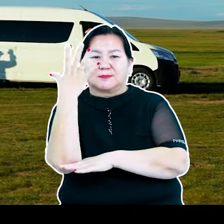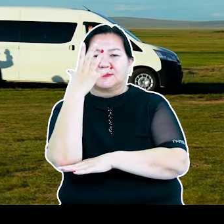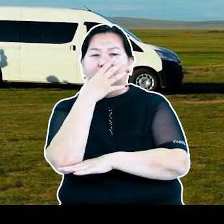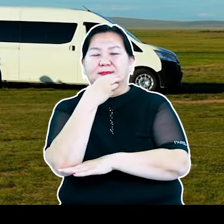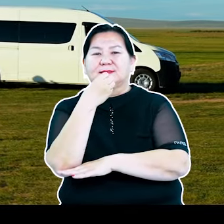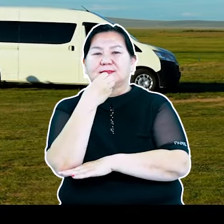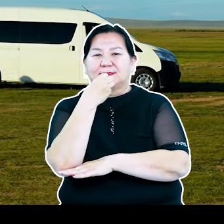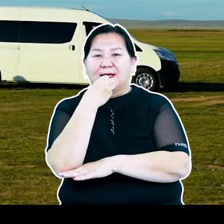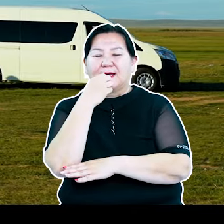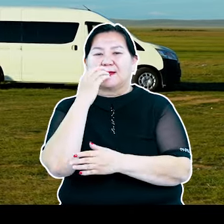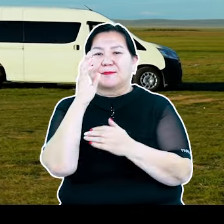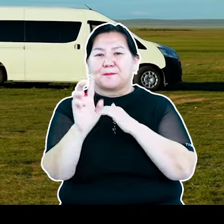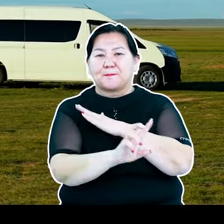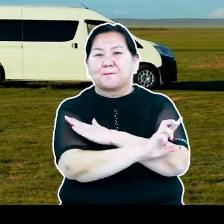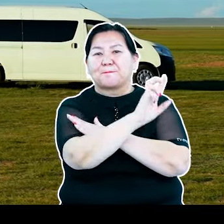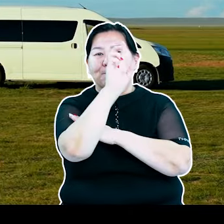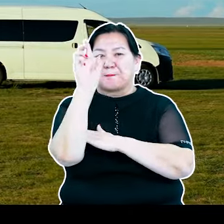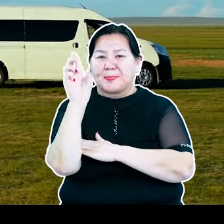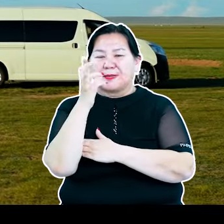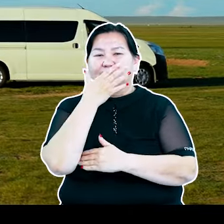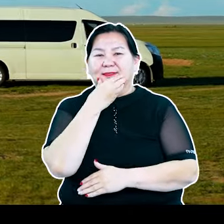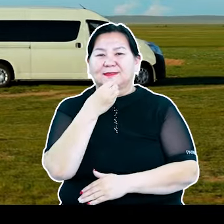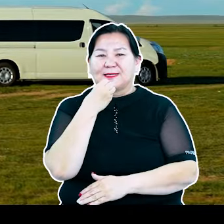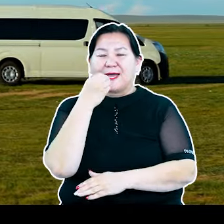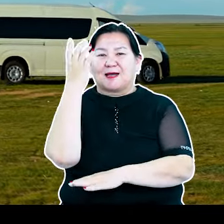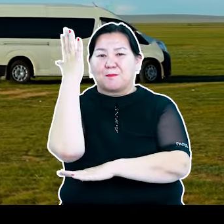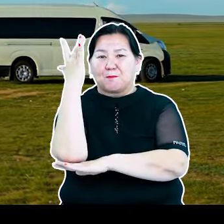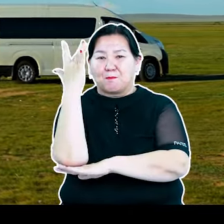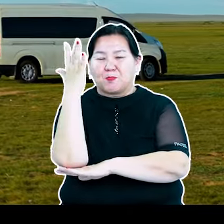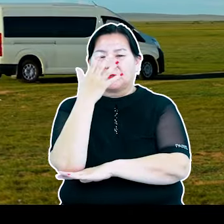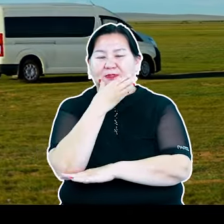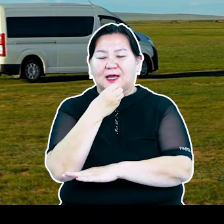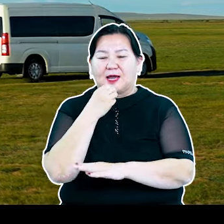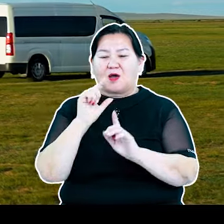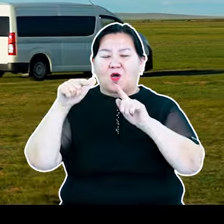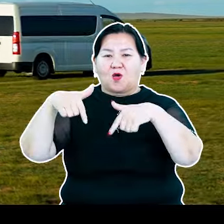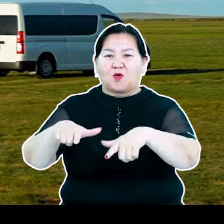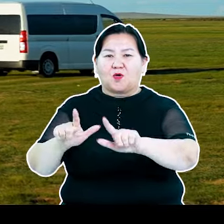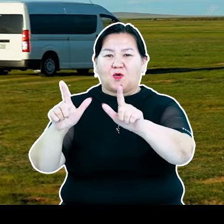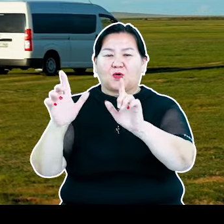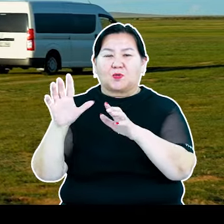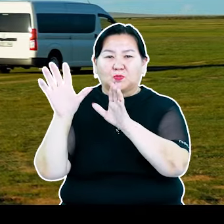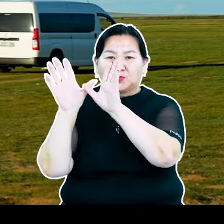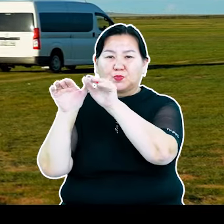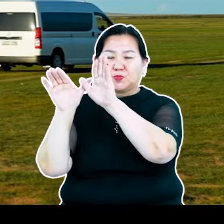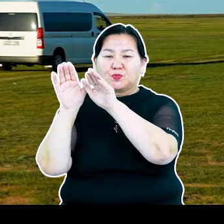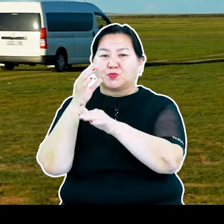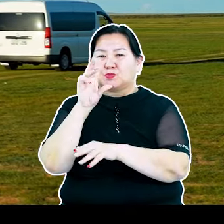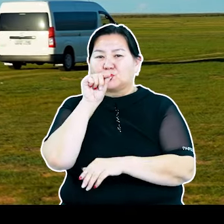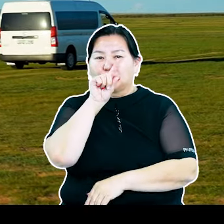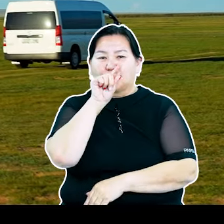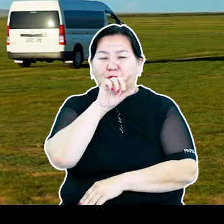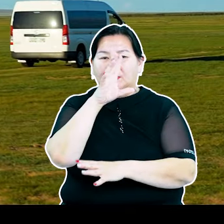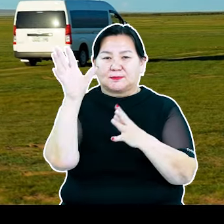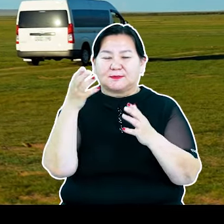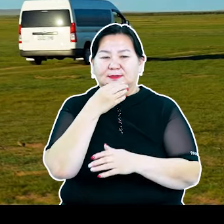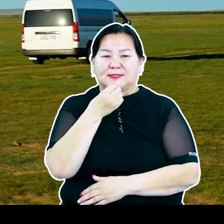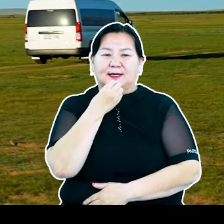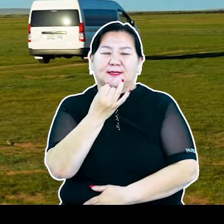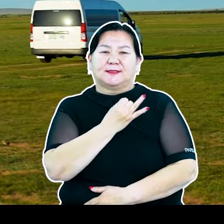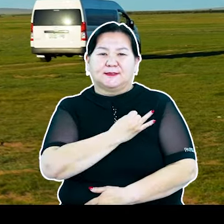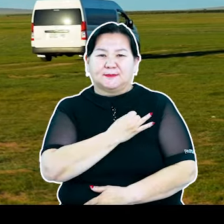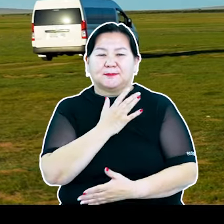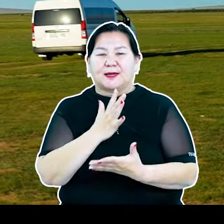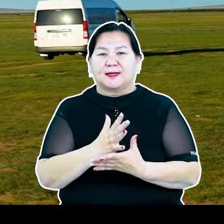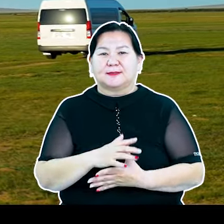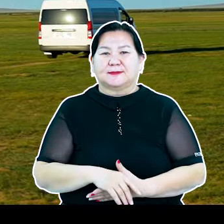гимээр сайхан байгаль, сайхан гол, сайхан ой шугуу болно гэдэгт тэд итгэлтэй